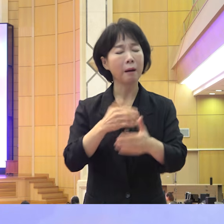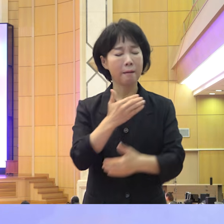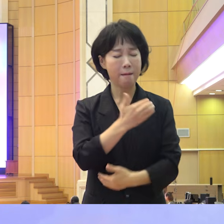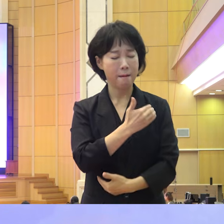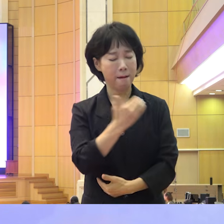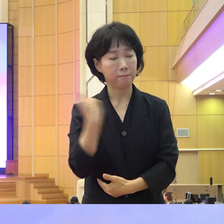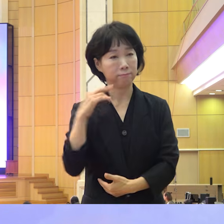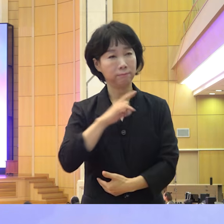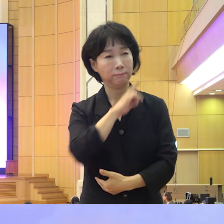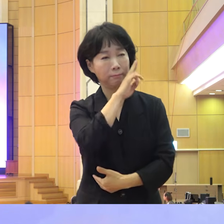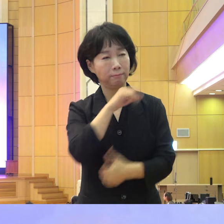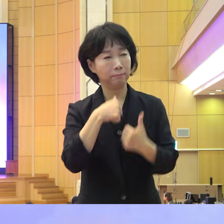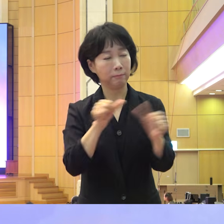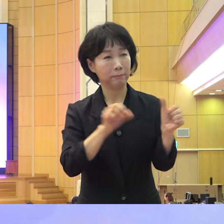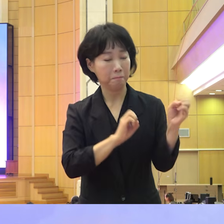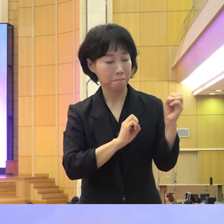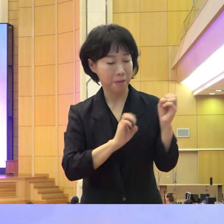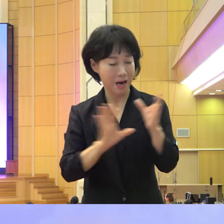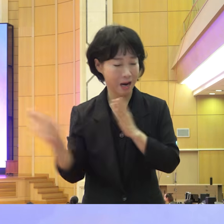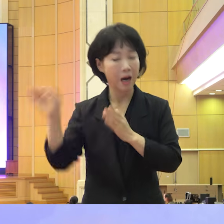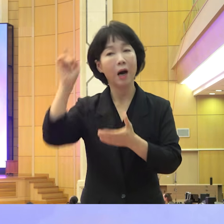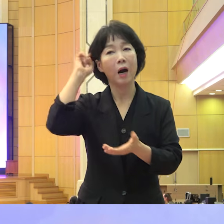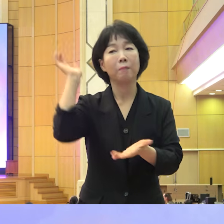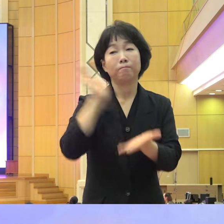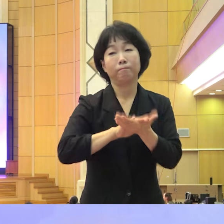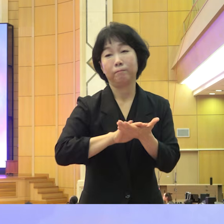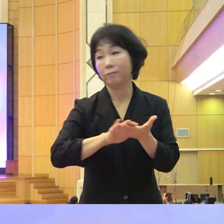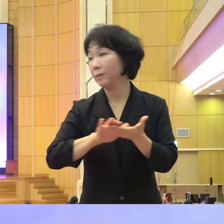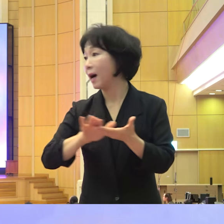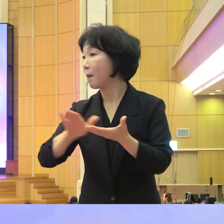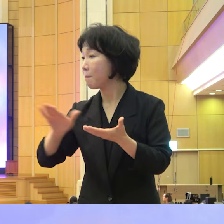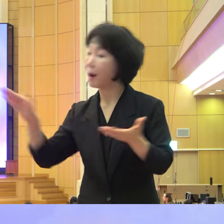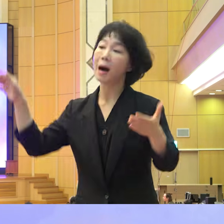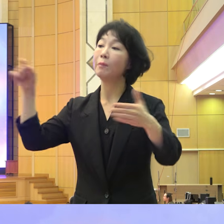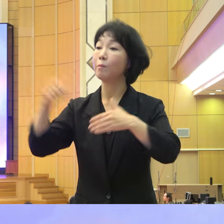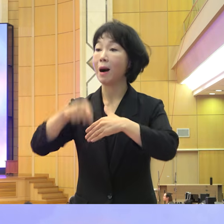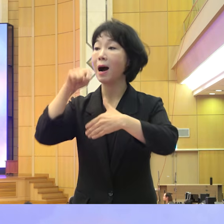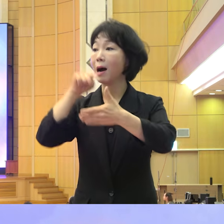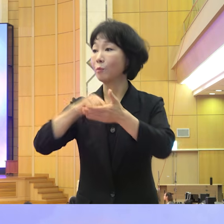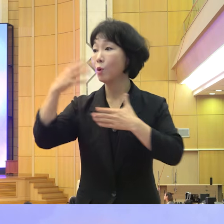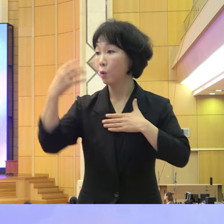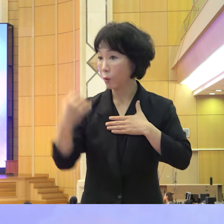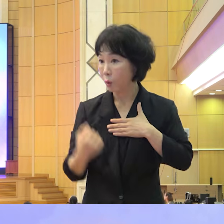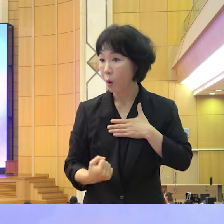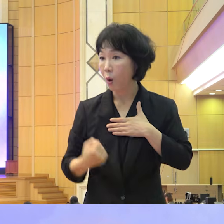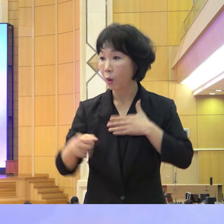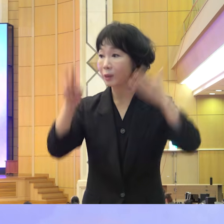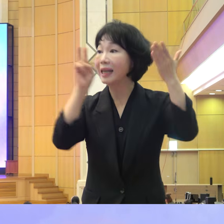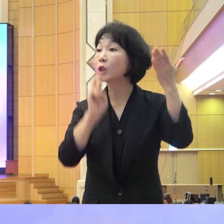가득한 근심을 깨치고 지극히 화평한 마음으로